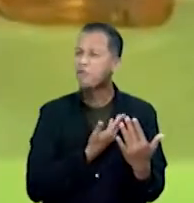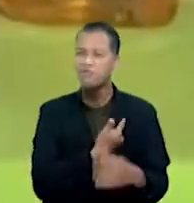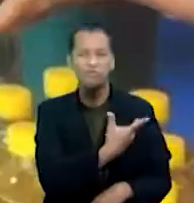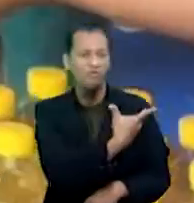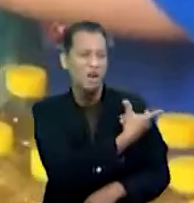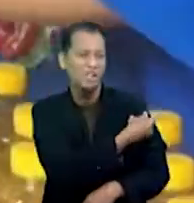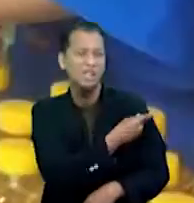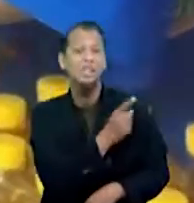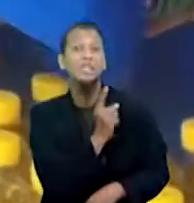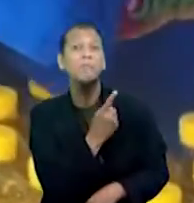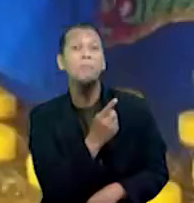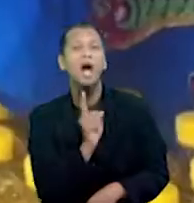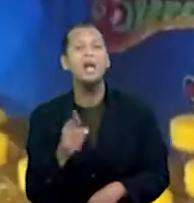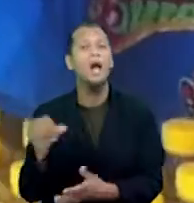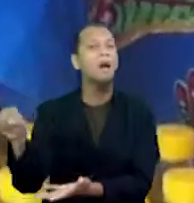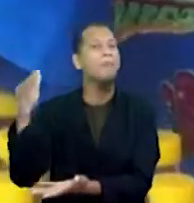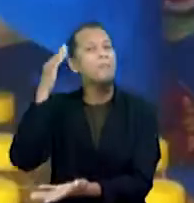minyak goreng kemasan secara gratis.